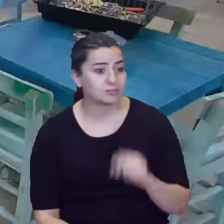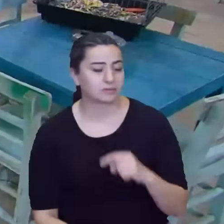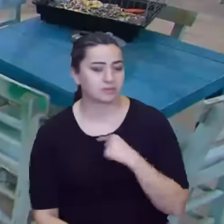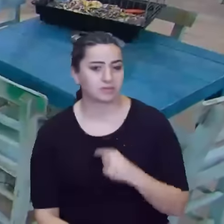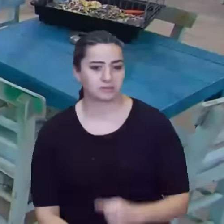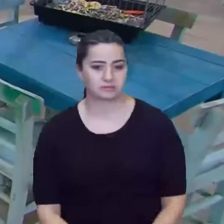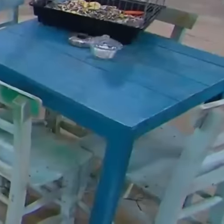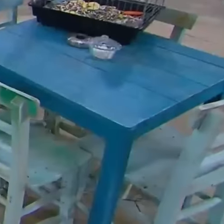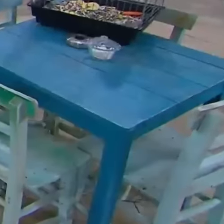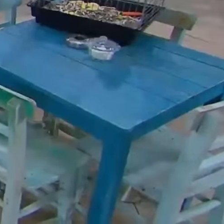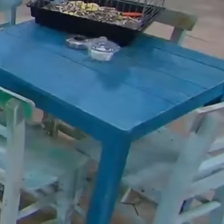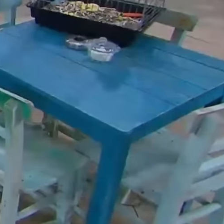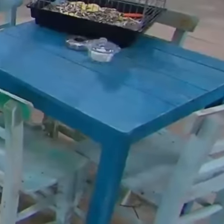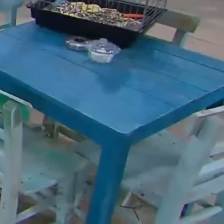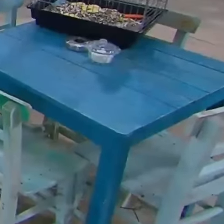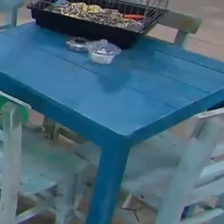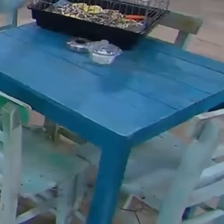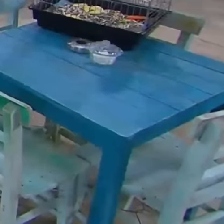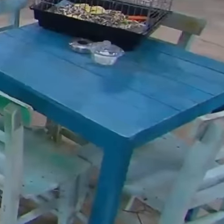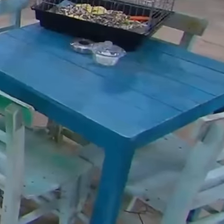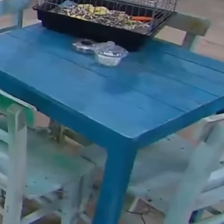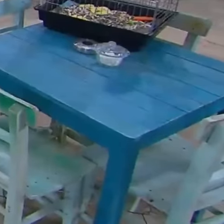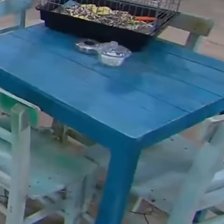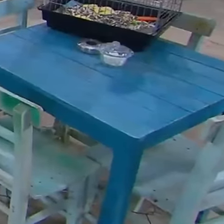bana! Işım'da huzur apartmanına gidiyor. Mesut sinirle Cemal'e döndü.